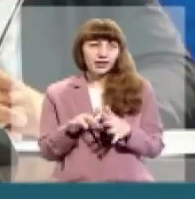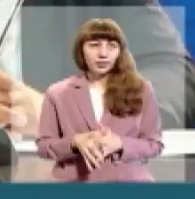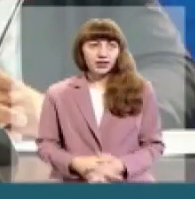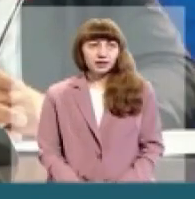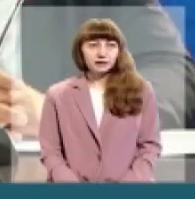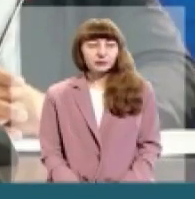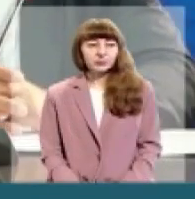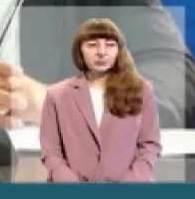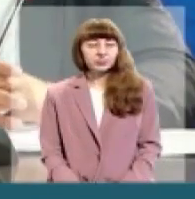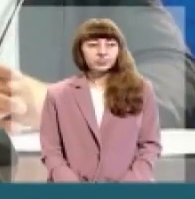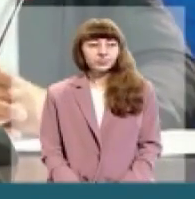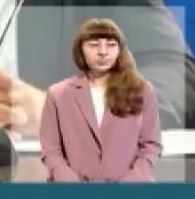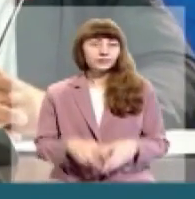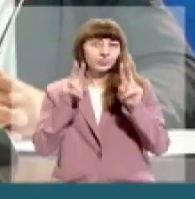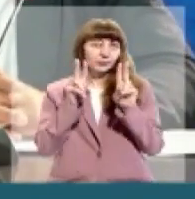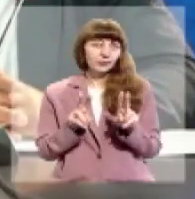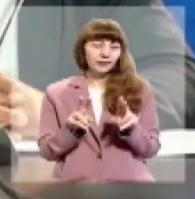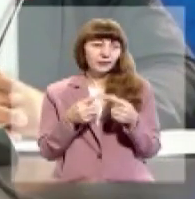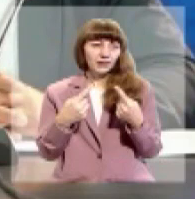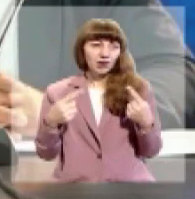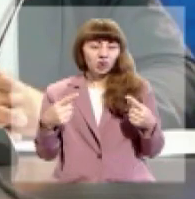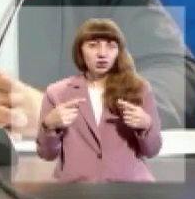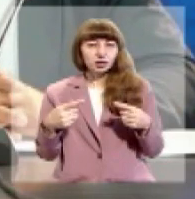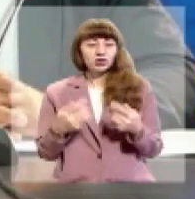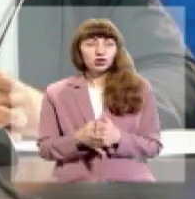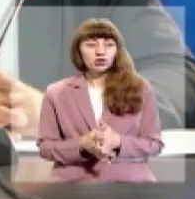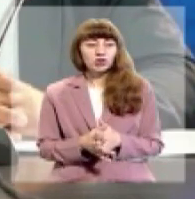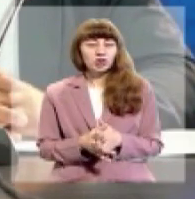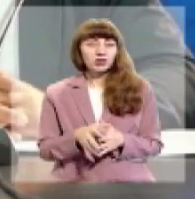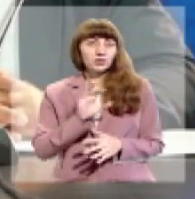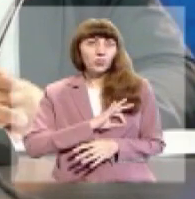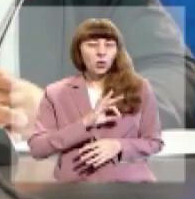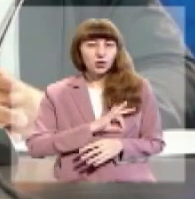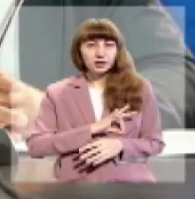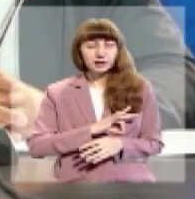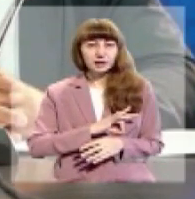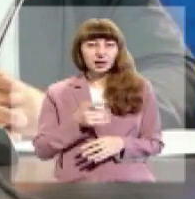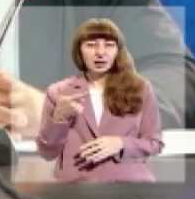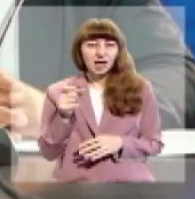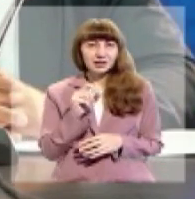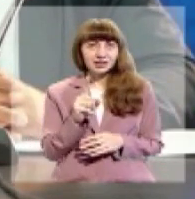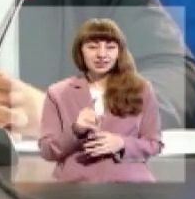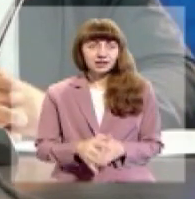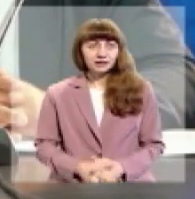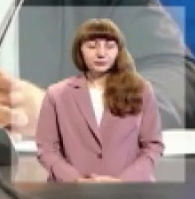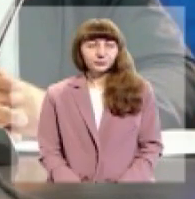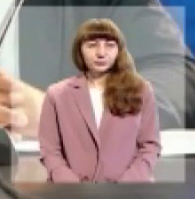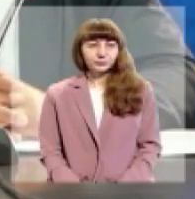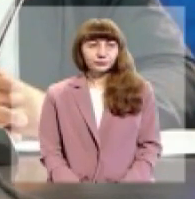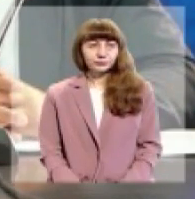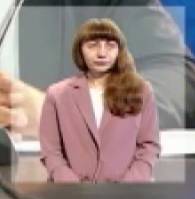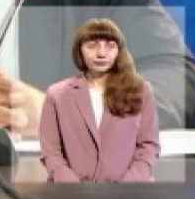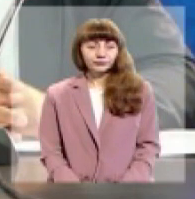которые необходимо знать и соблюдать потребителям при ежедневном пользовании газом. Тауарлық және сұйытылған мұнай газын бөлшек саудада өткізу